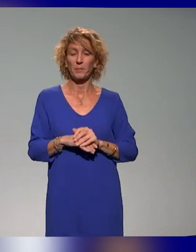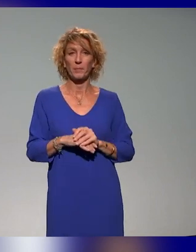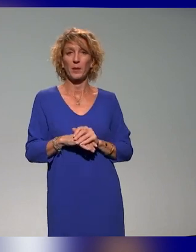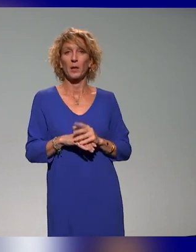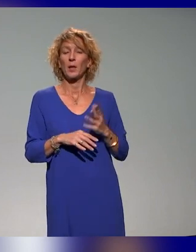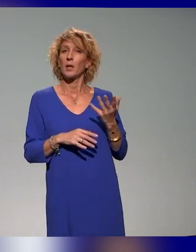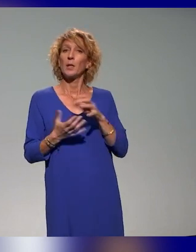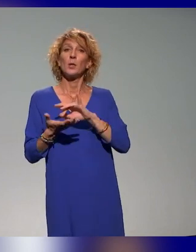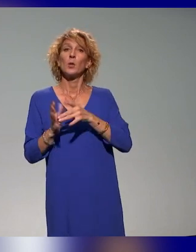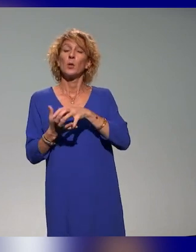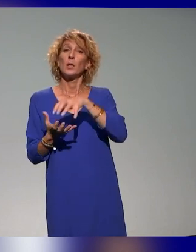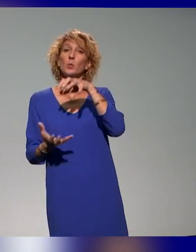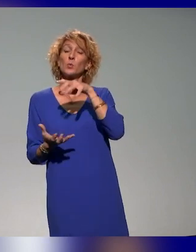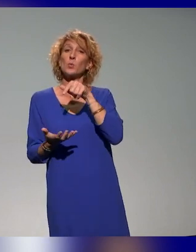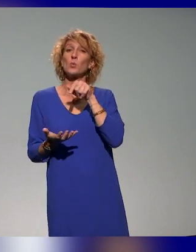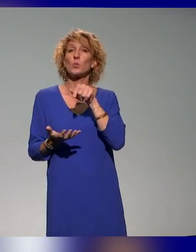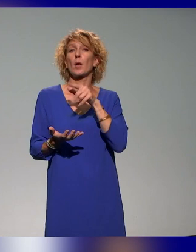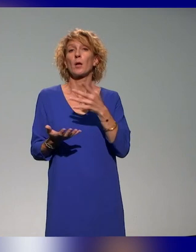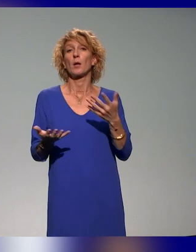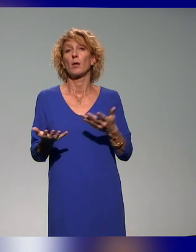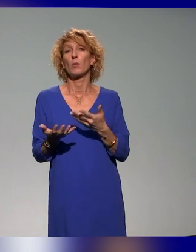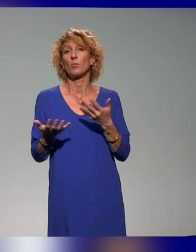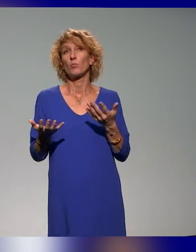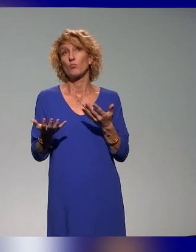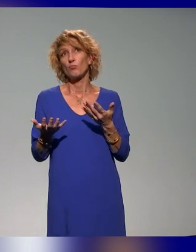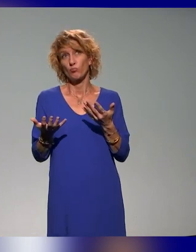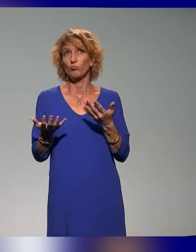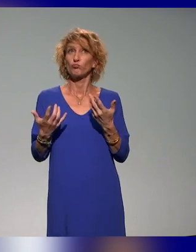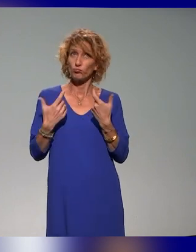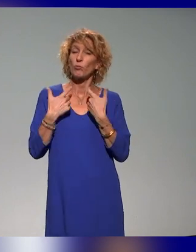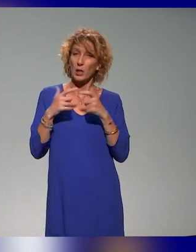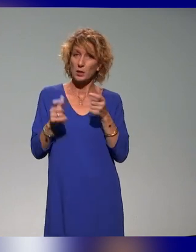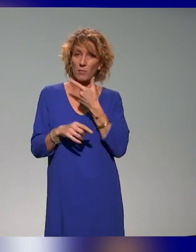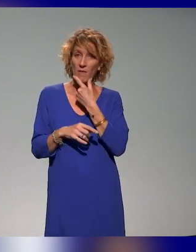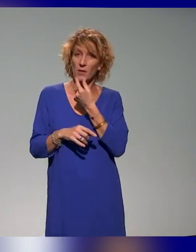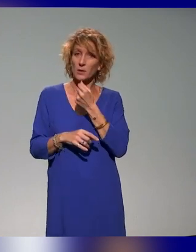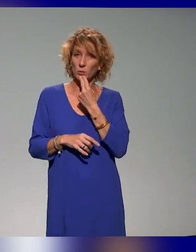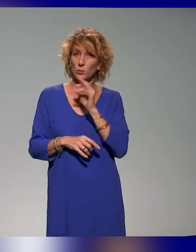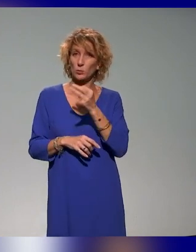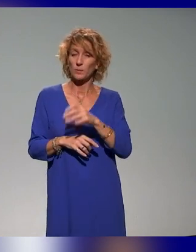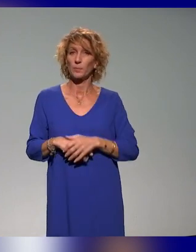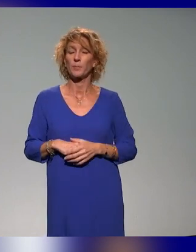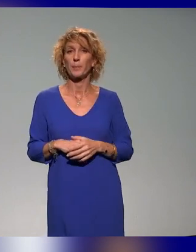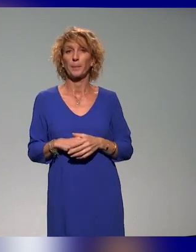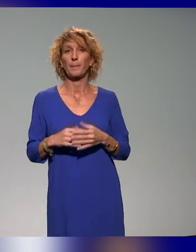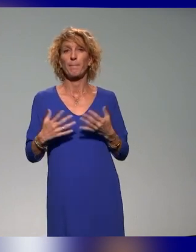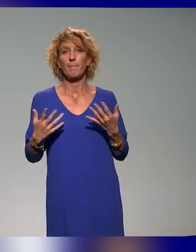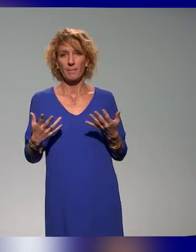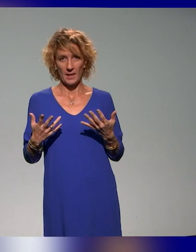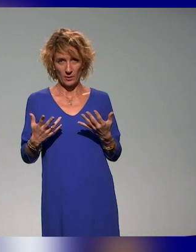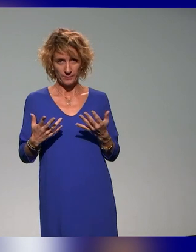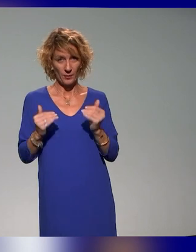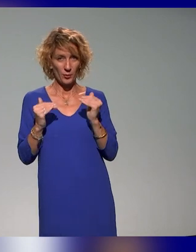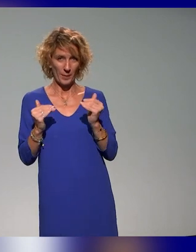Ces contenus-là sont relativement accessibles et faciles d'utilisation. Alors, une petite note